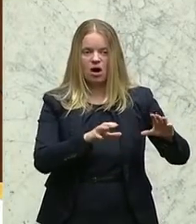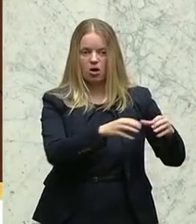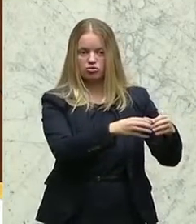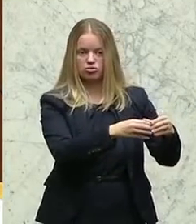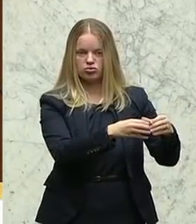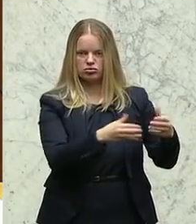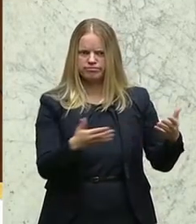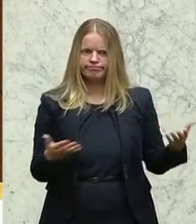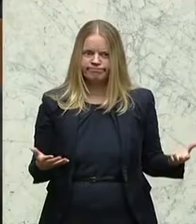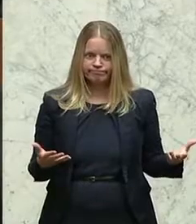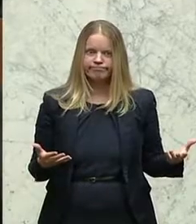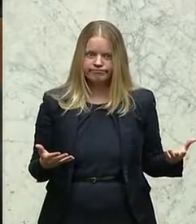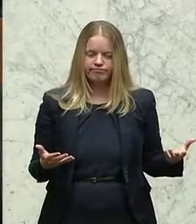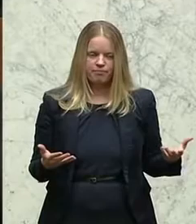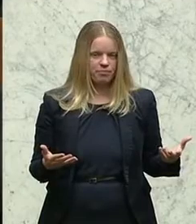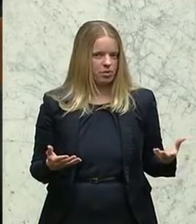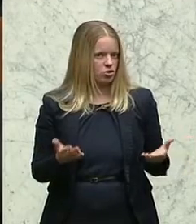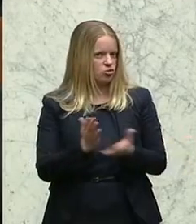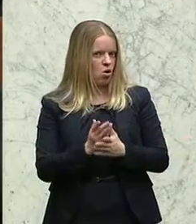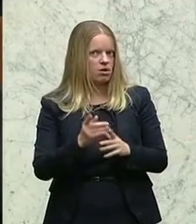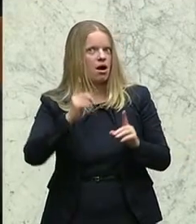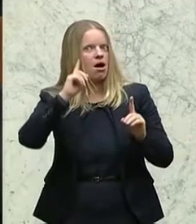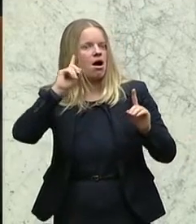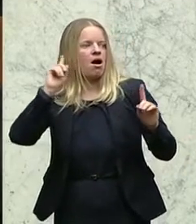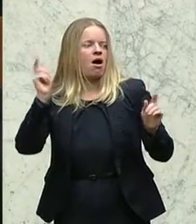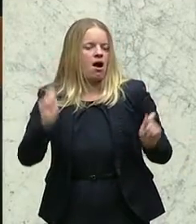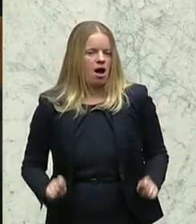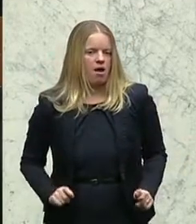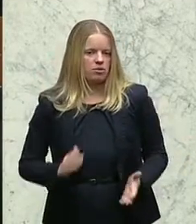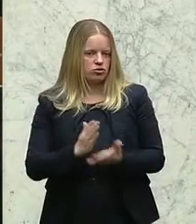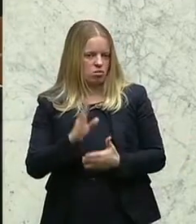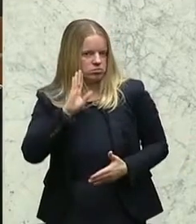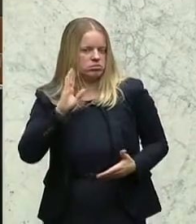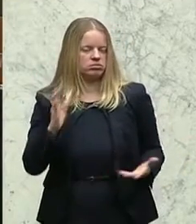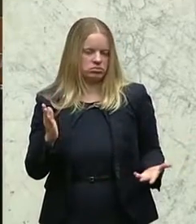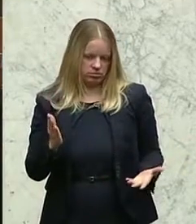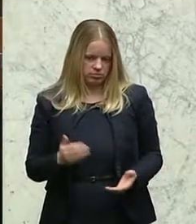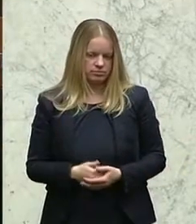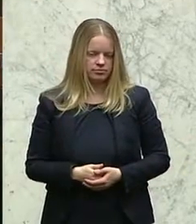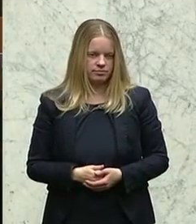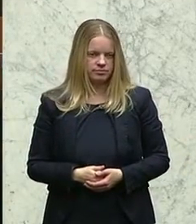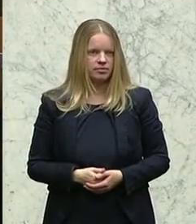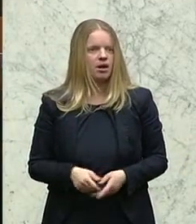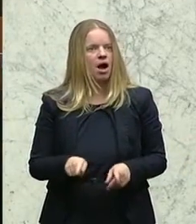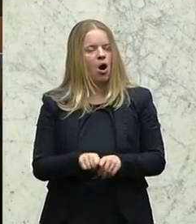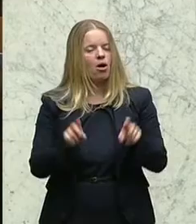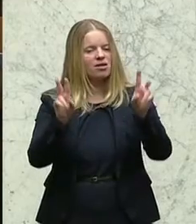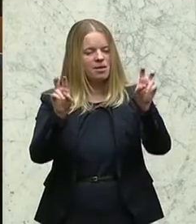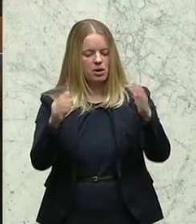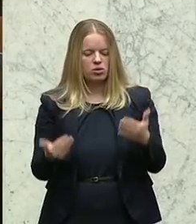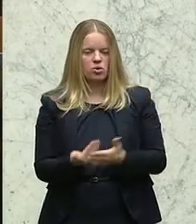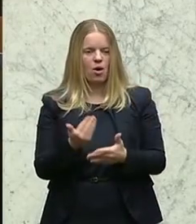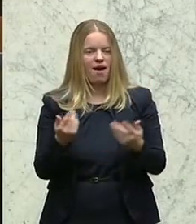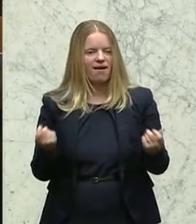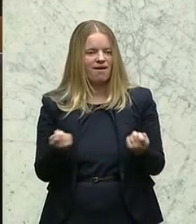zugeführt. Und auch hier sollten alle Alarmglocken läuten. Auch ein Thema hier in der neuen Gewerbeordnung,